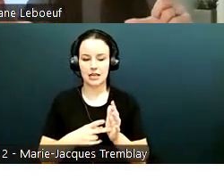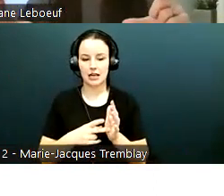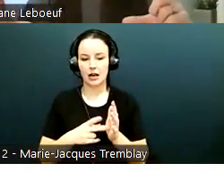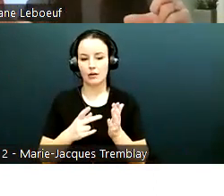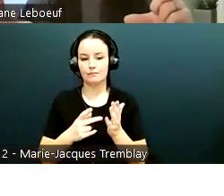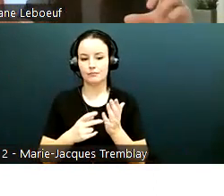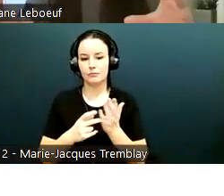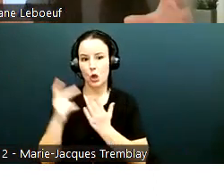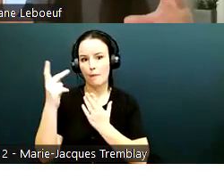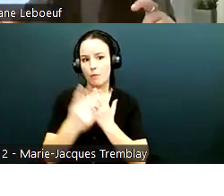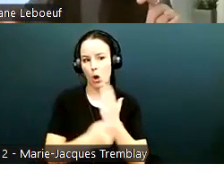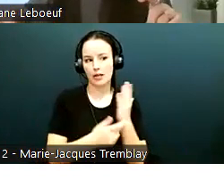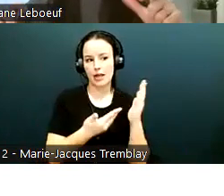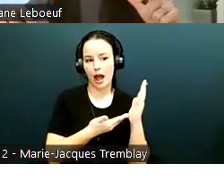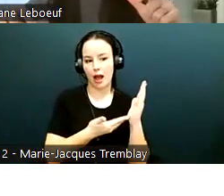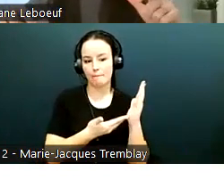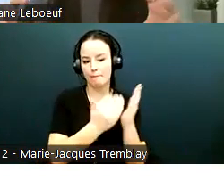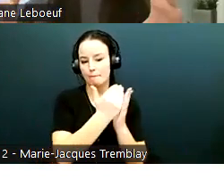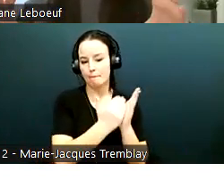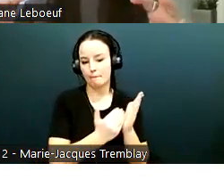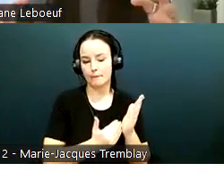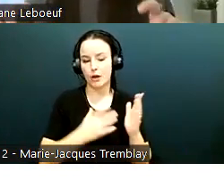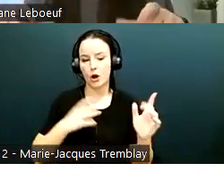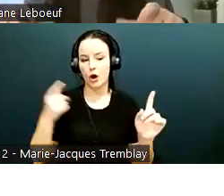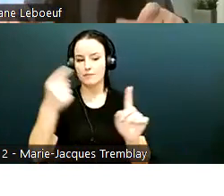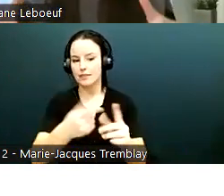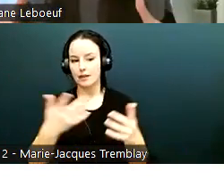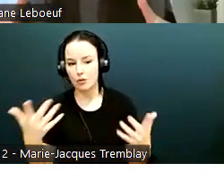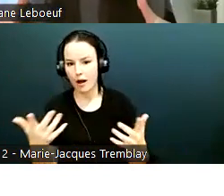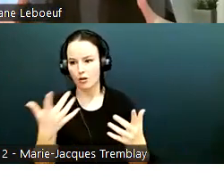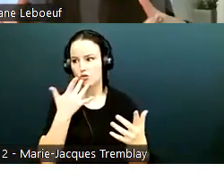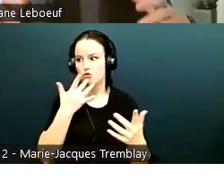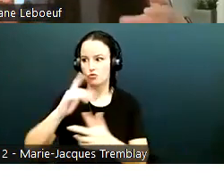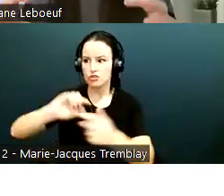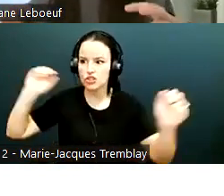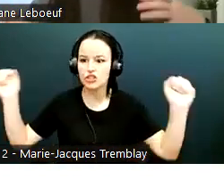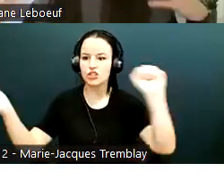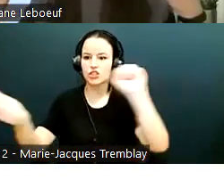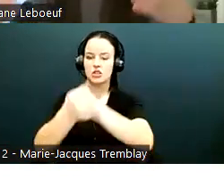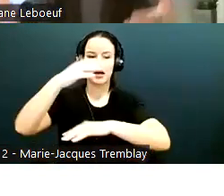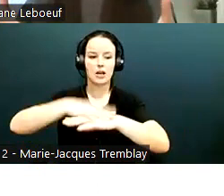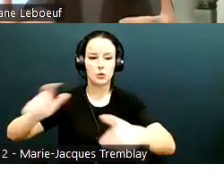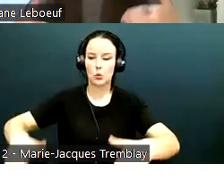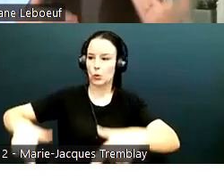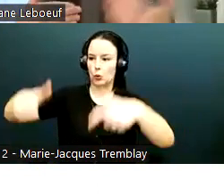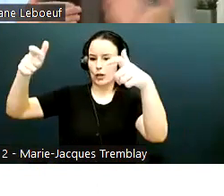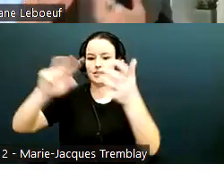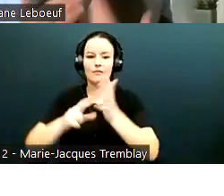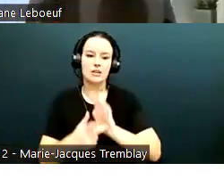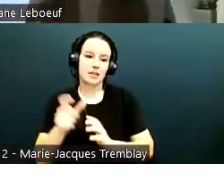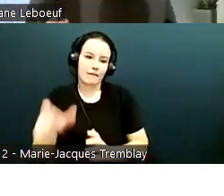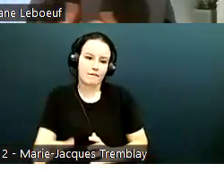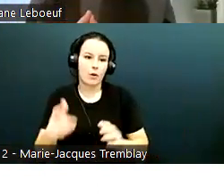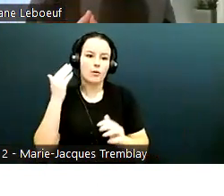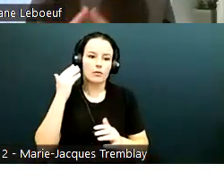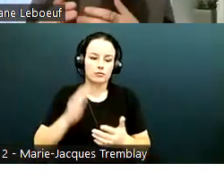veut avoir un objectif de transformation de l'organisation. Donc, il faut que ça s'insère dans les